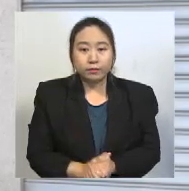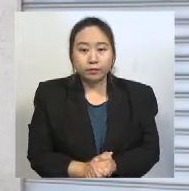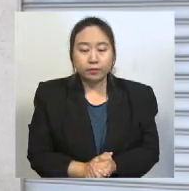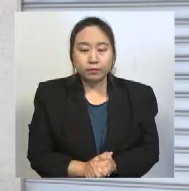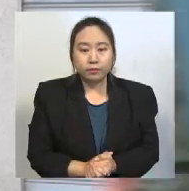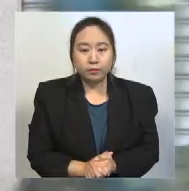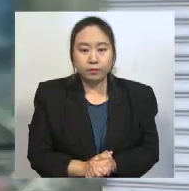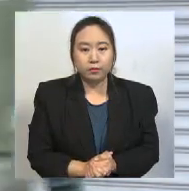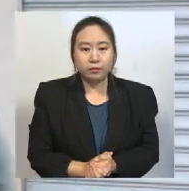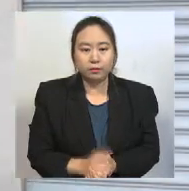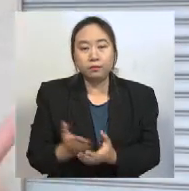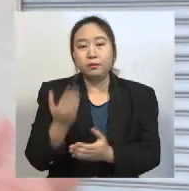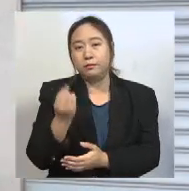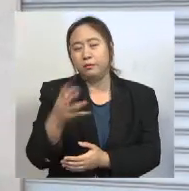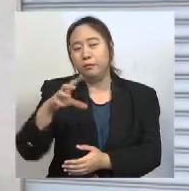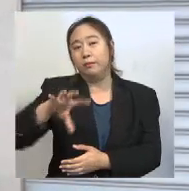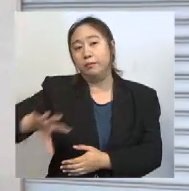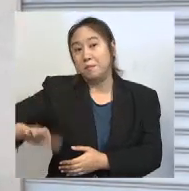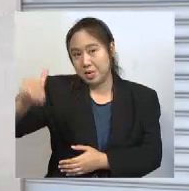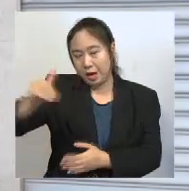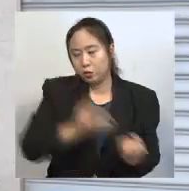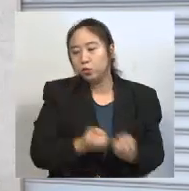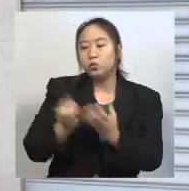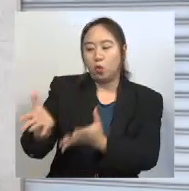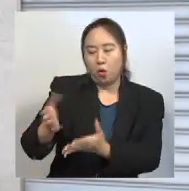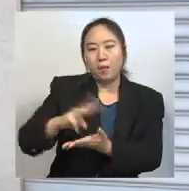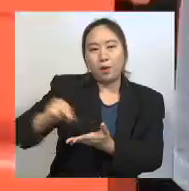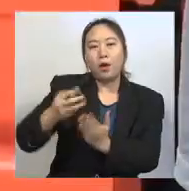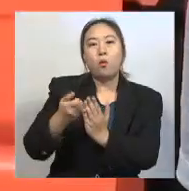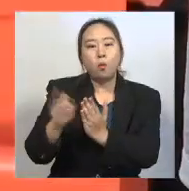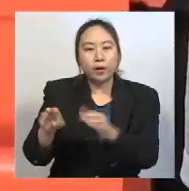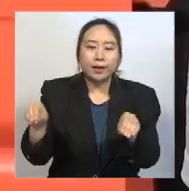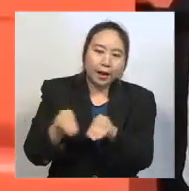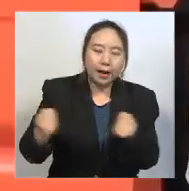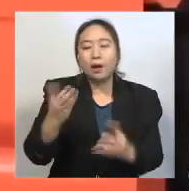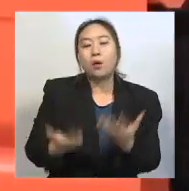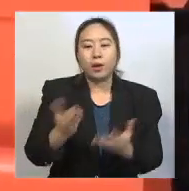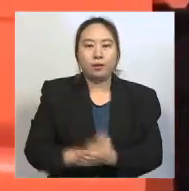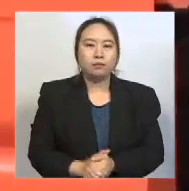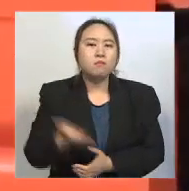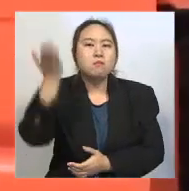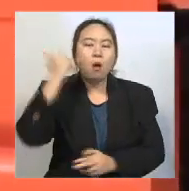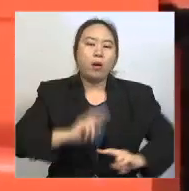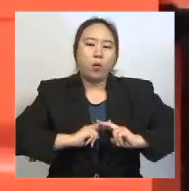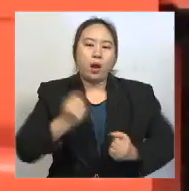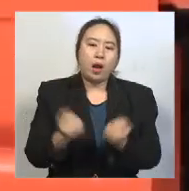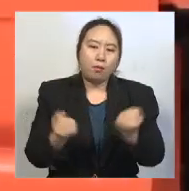ส่วนมากจะส่งในเมืองยันมออุบลนี้ครับใกล้ๆก็ไปครับ ปกติขับรถไปเองมาเอง